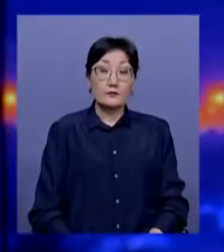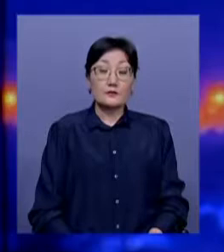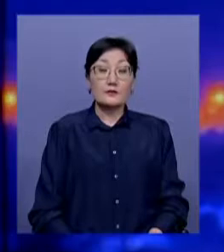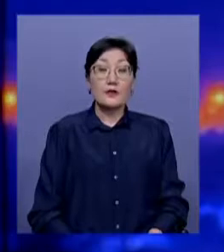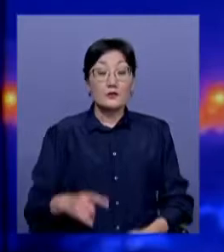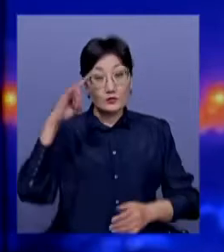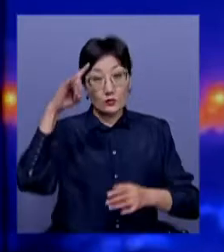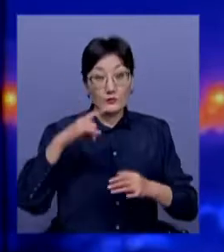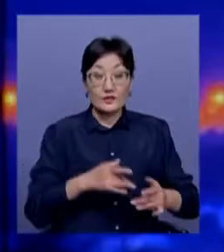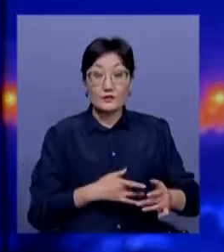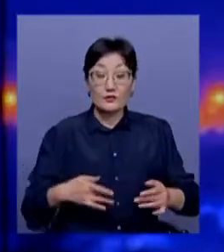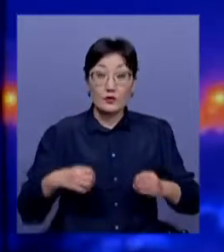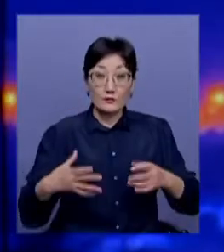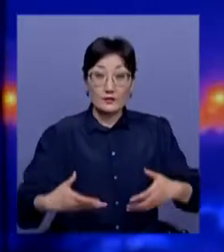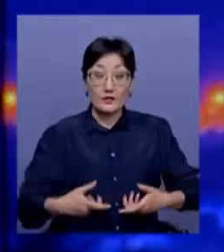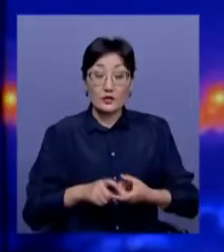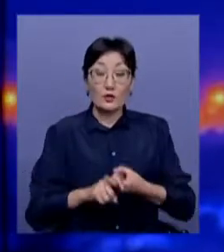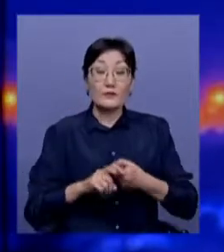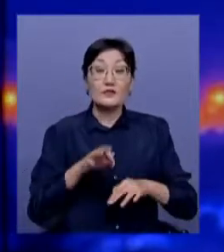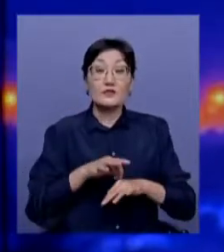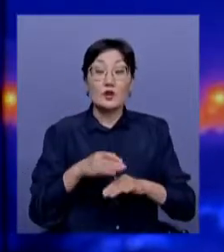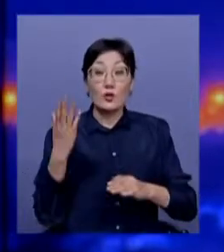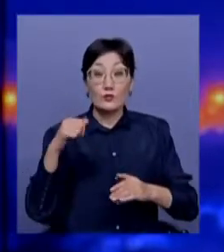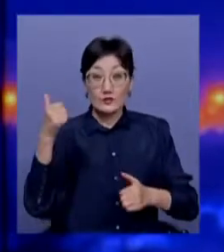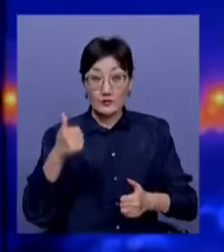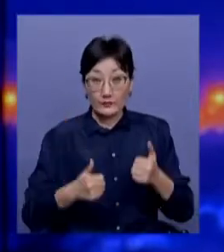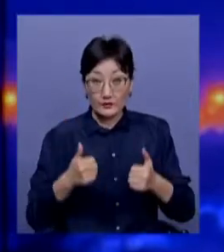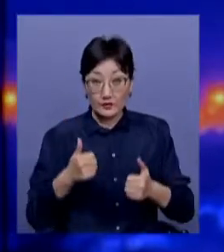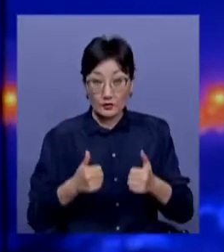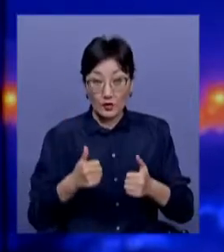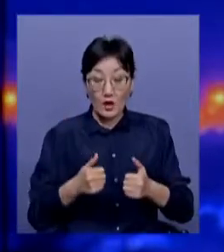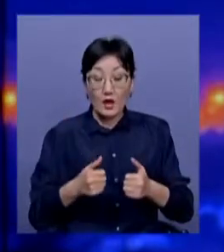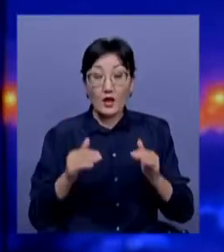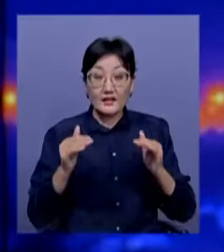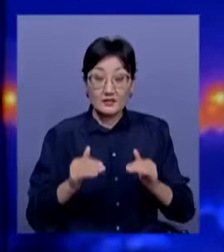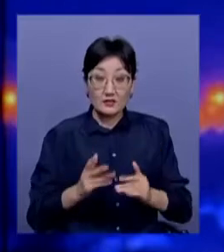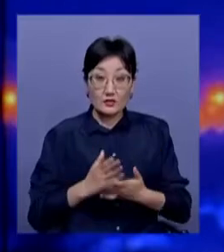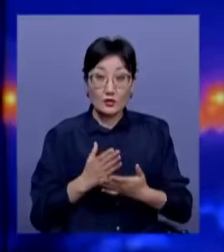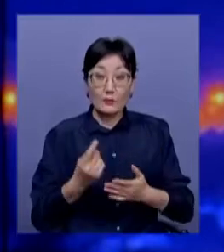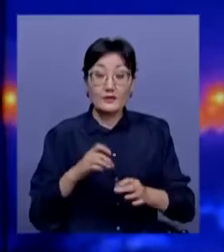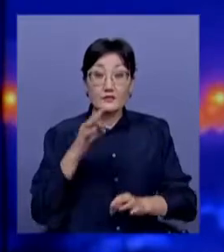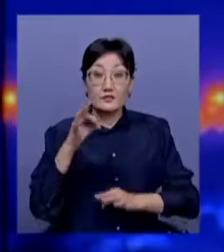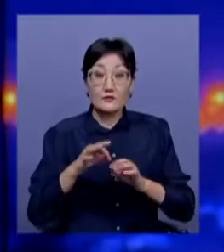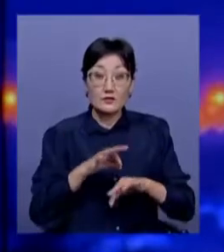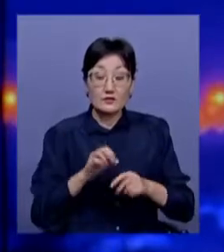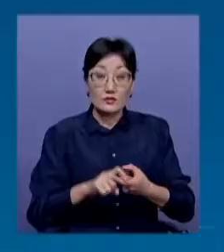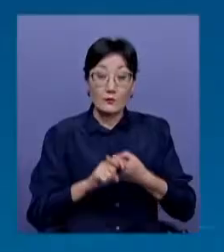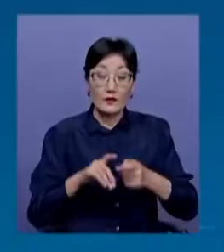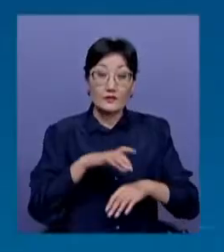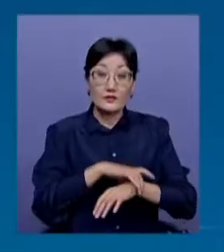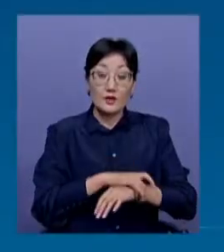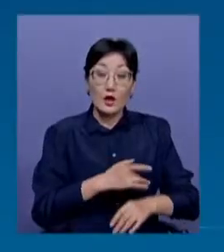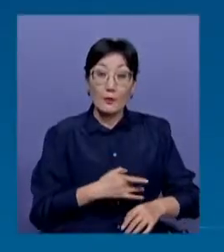Ал елімізде өкпе қабынуын жұқтырған науқастар саны өткен аптамен салыстырғанда айтарлықтай азайған. Бір тәулікте коронавирус белгілері